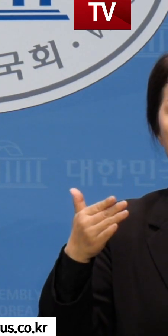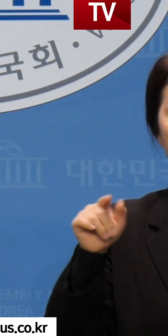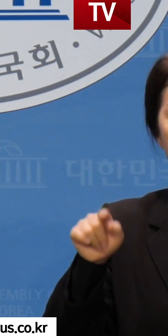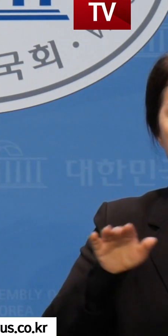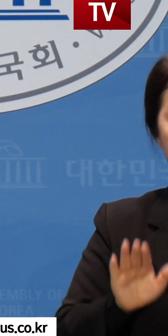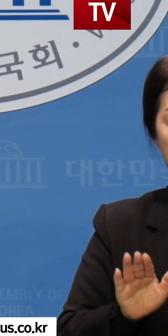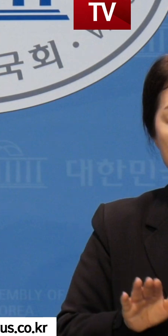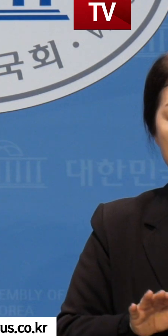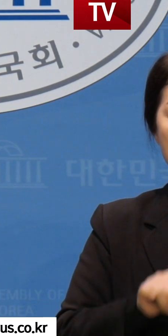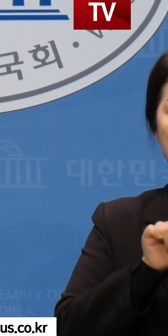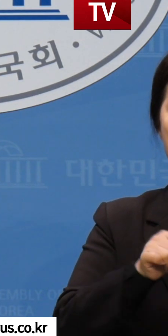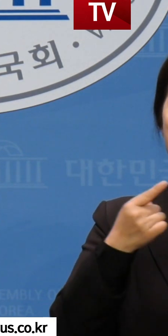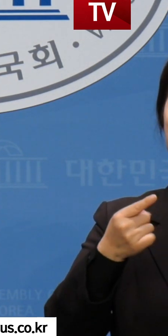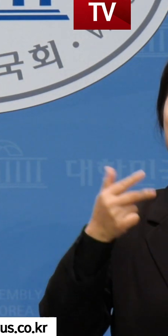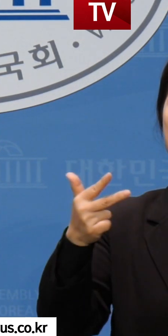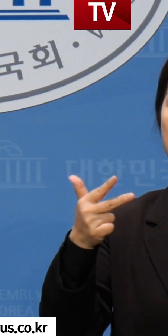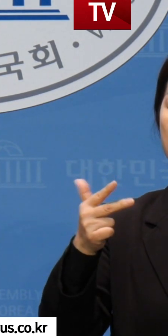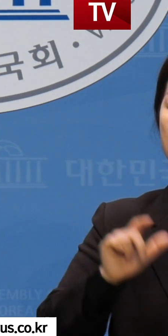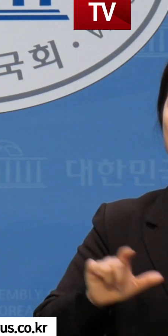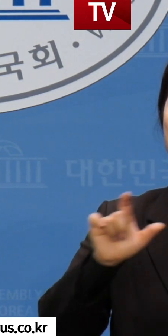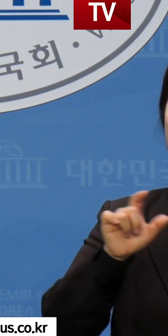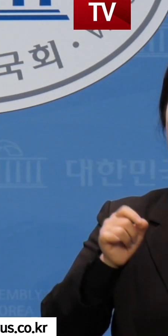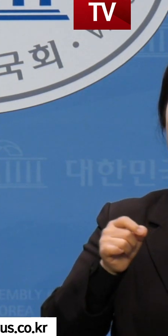말로 2.17로